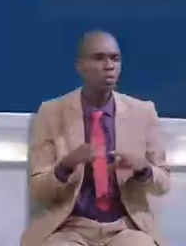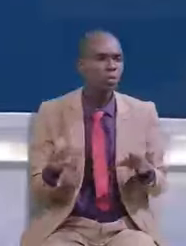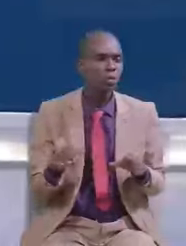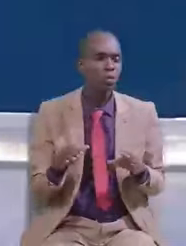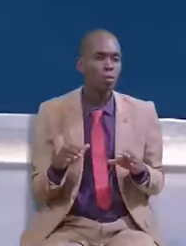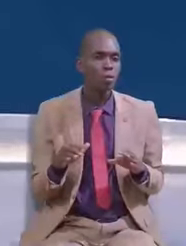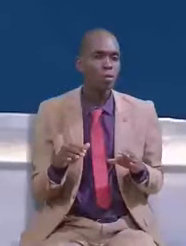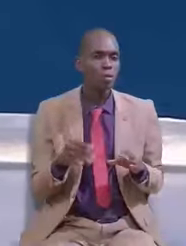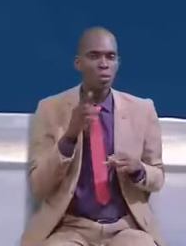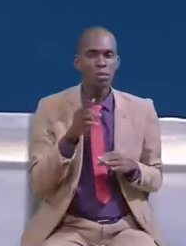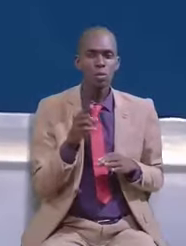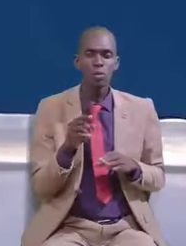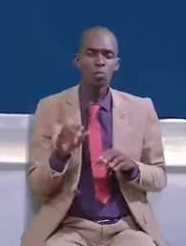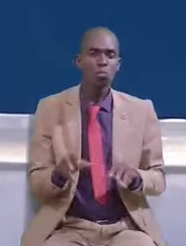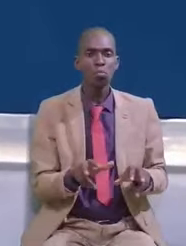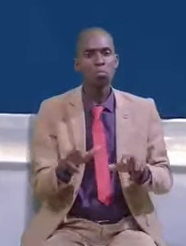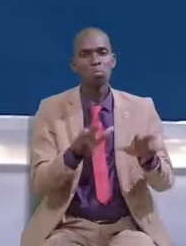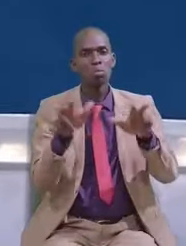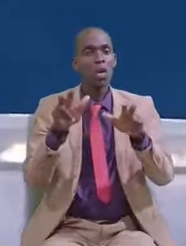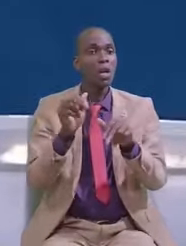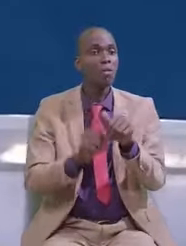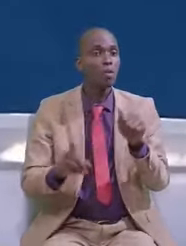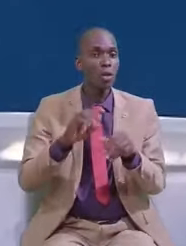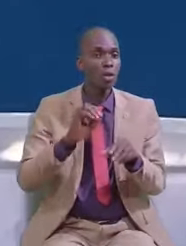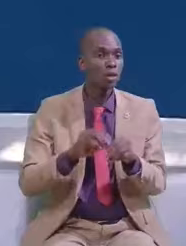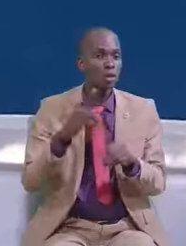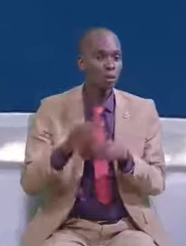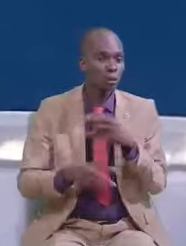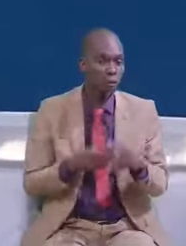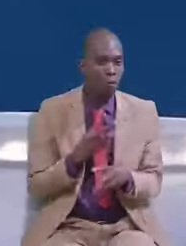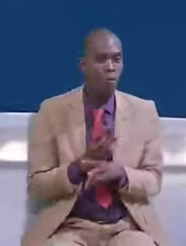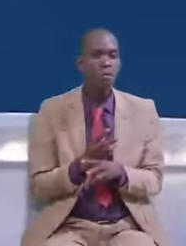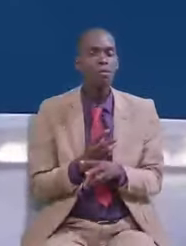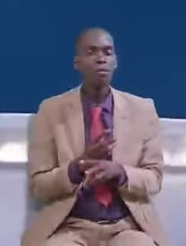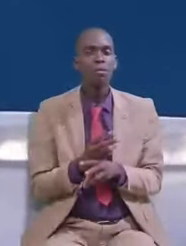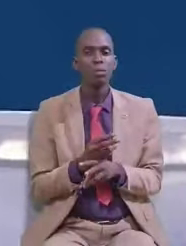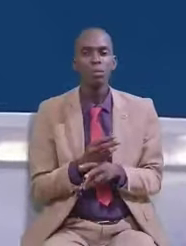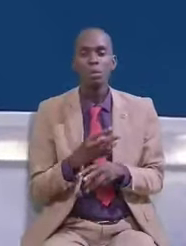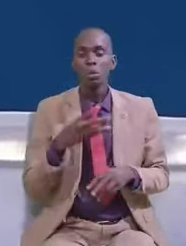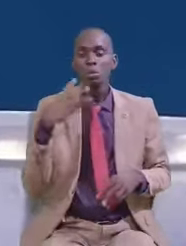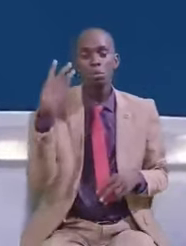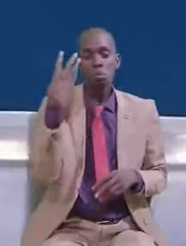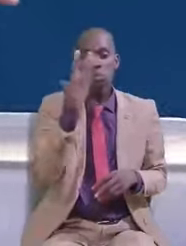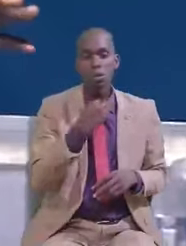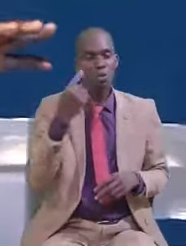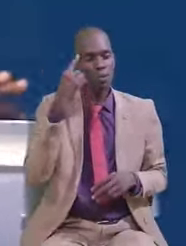Il est l'émerveillé de l'univers. Il est beau depuis toute l'éternité.